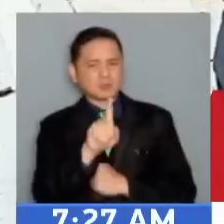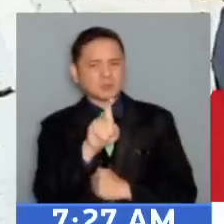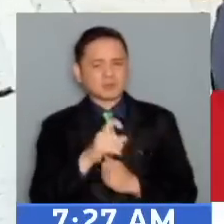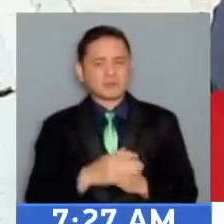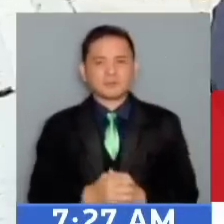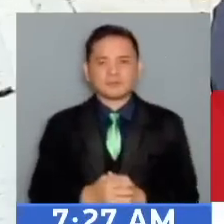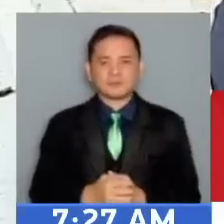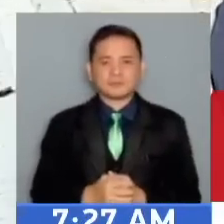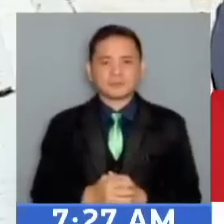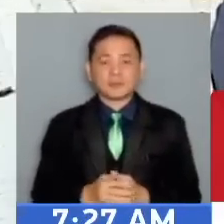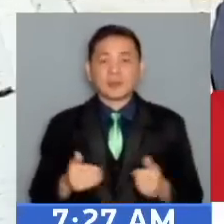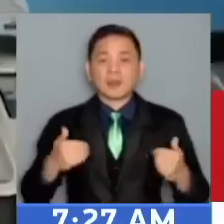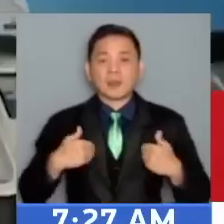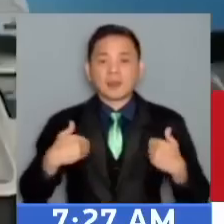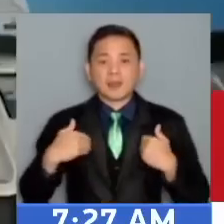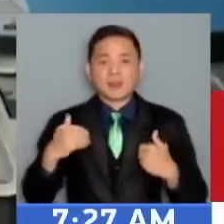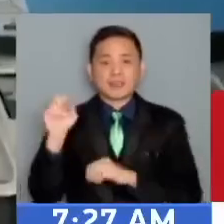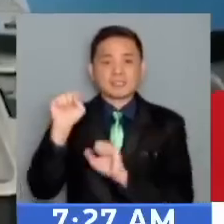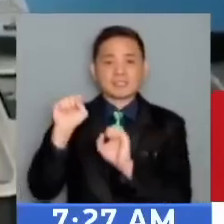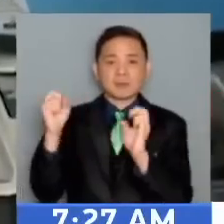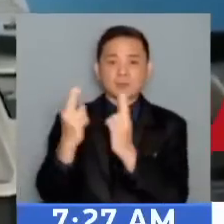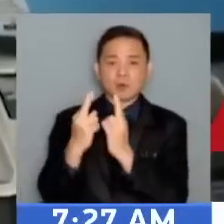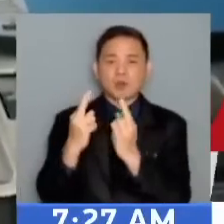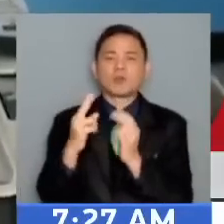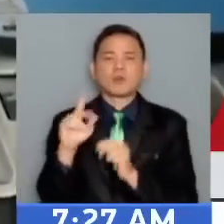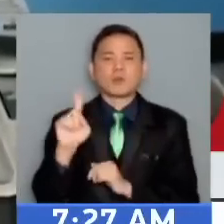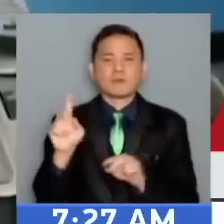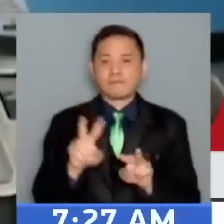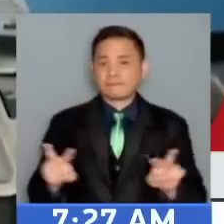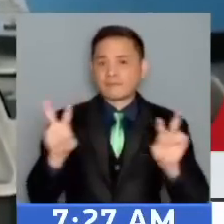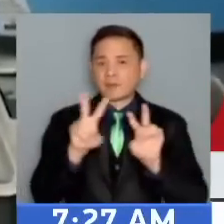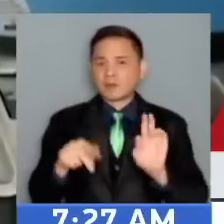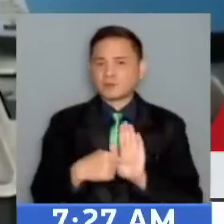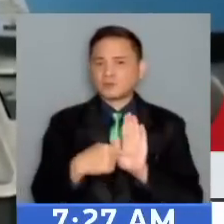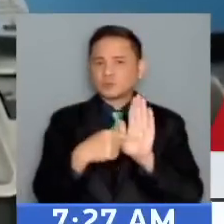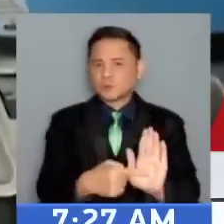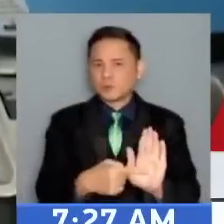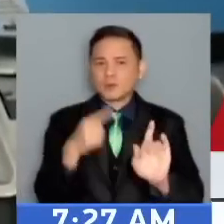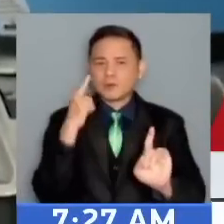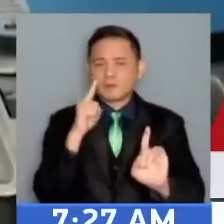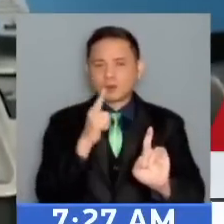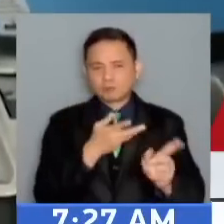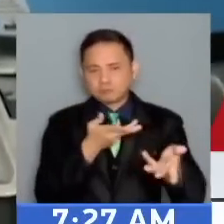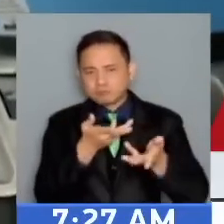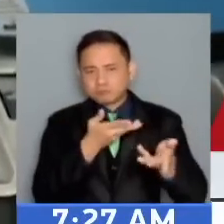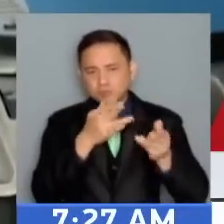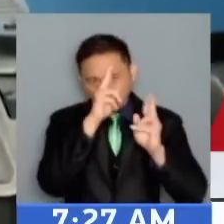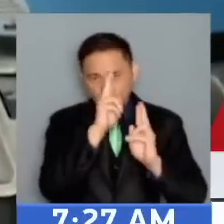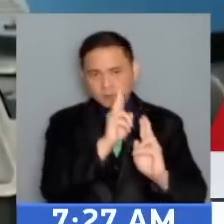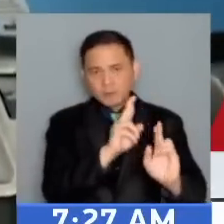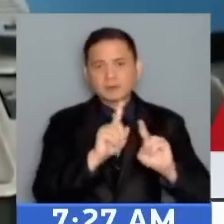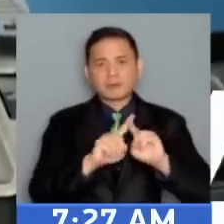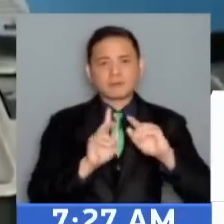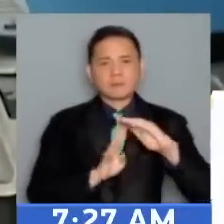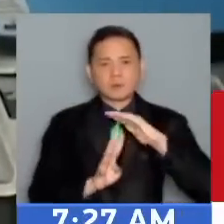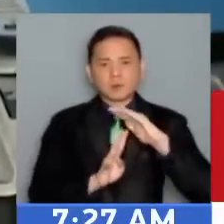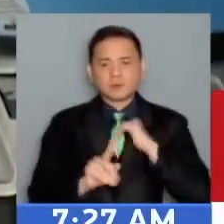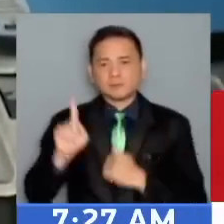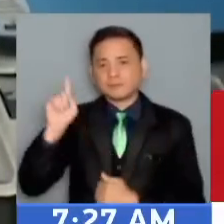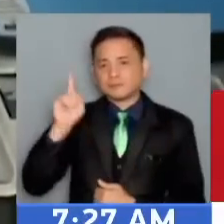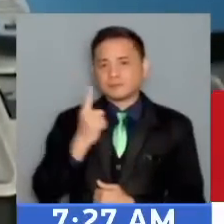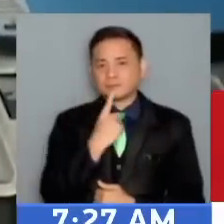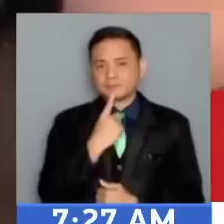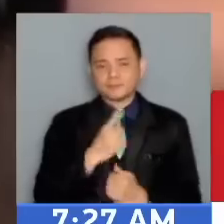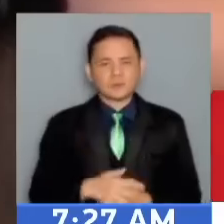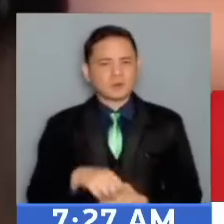kapag nakasakay ng pasahero. Mas okay yun, ma'am. Mas okay yun para sa akin. Para may iwasan yung pambabastos